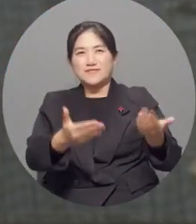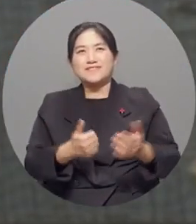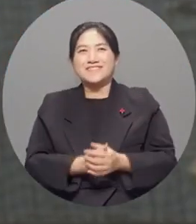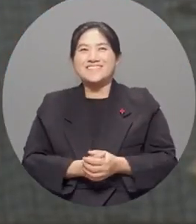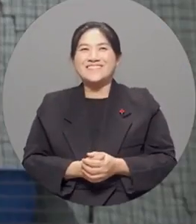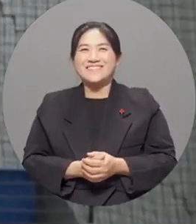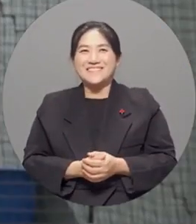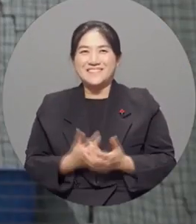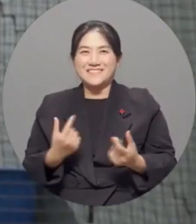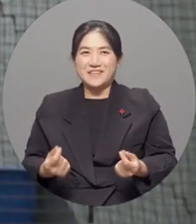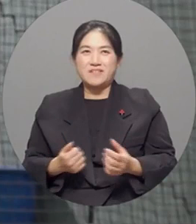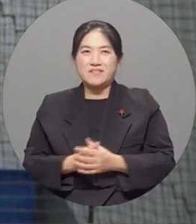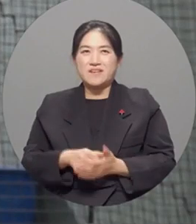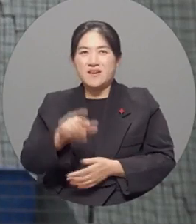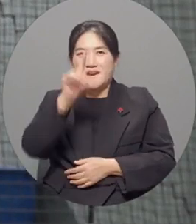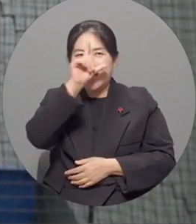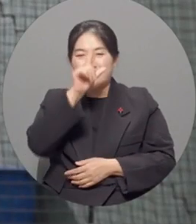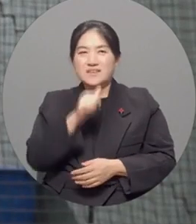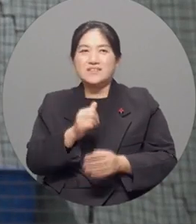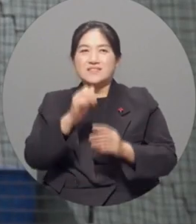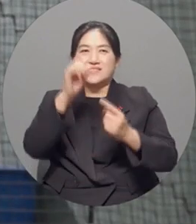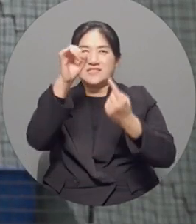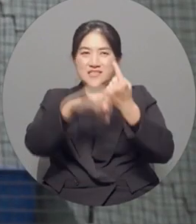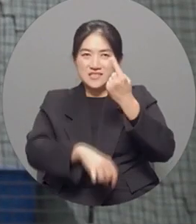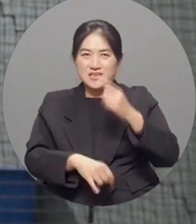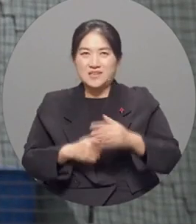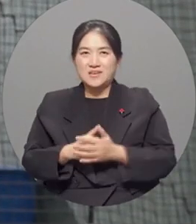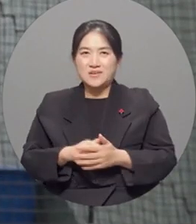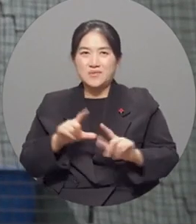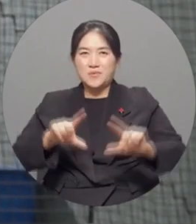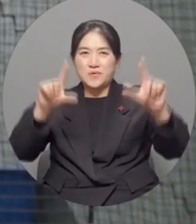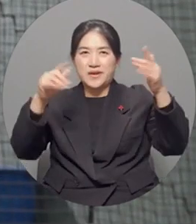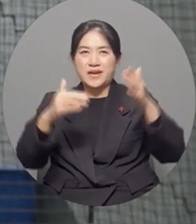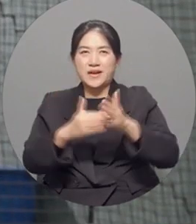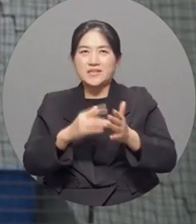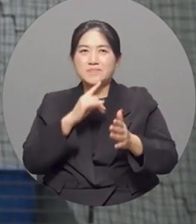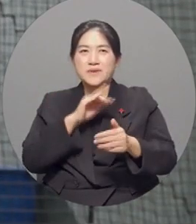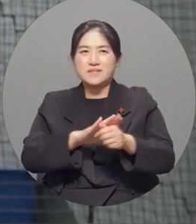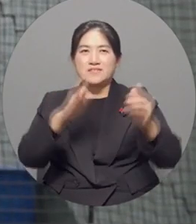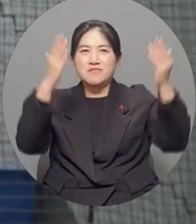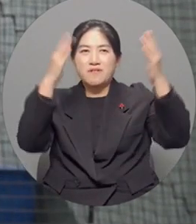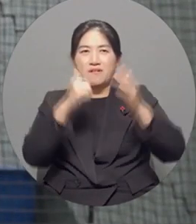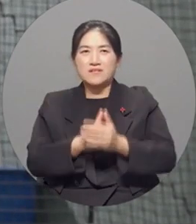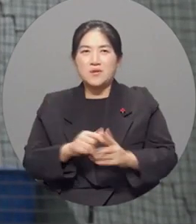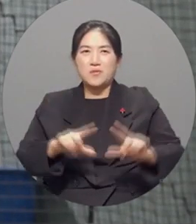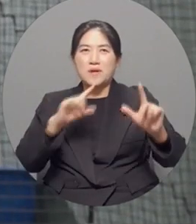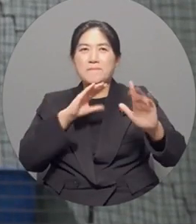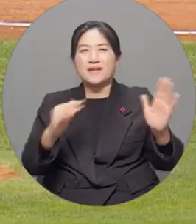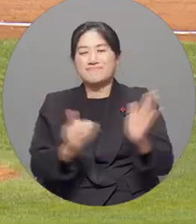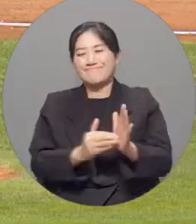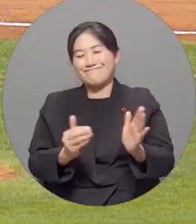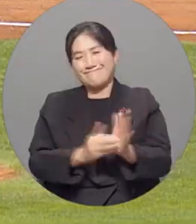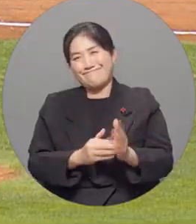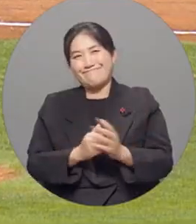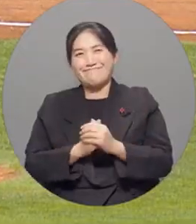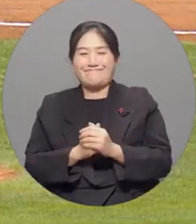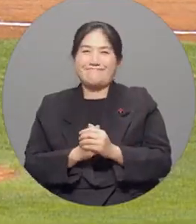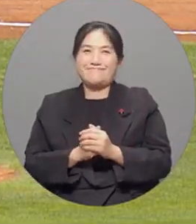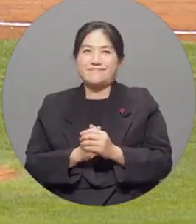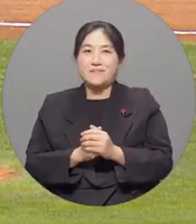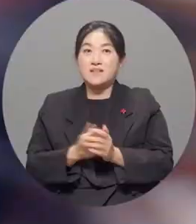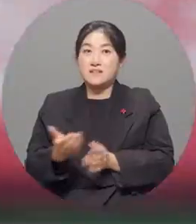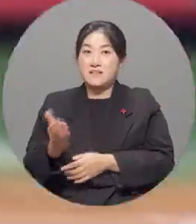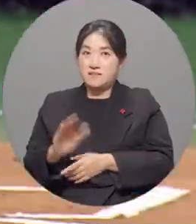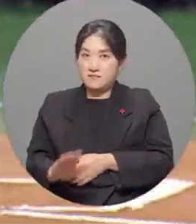거의. 저는 LG 우승 올해까지 딱 응원했었는데 그건 딱 올해까지만 딱 하고.